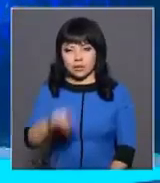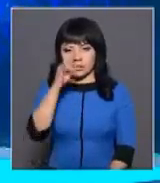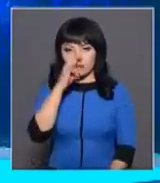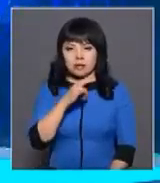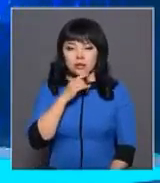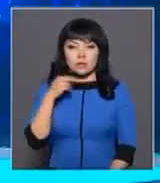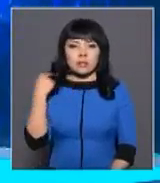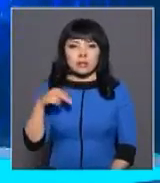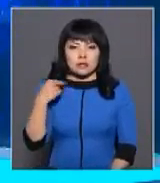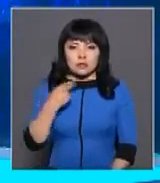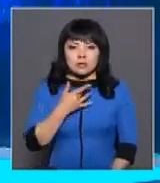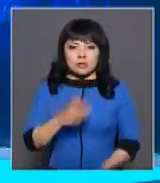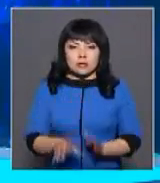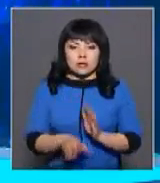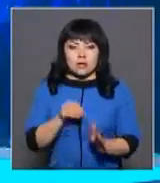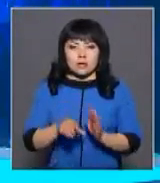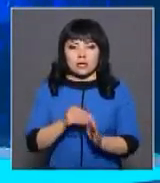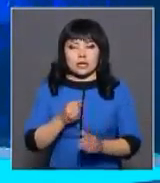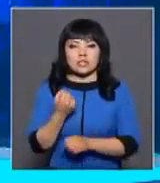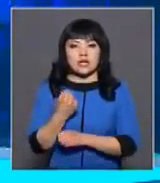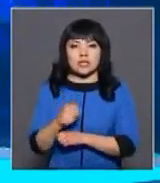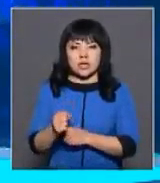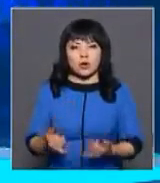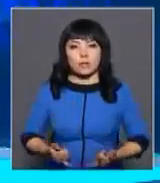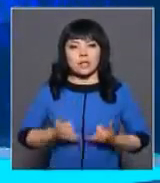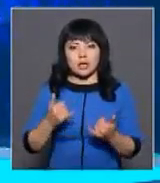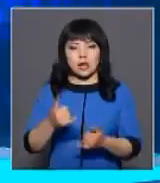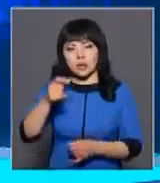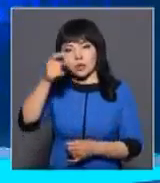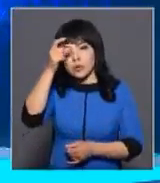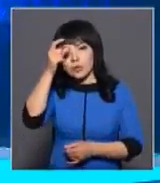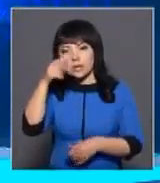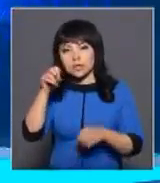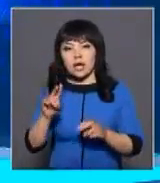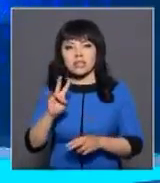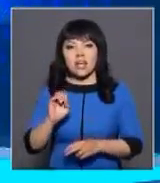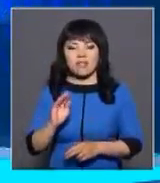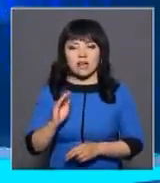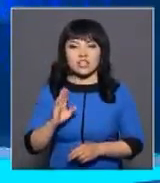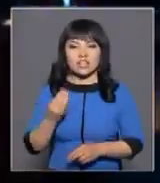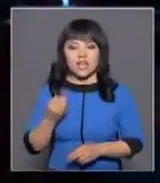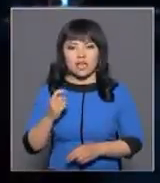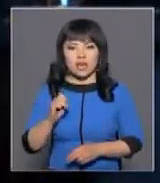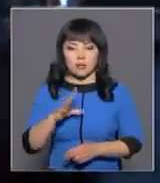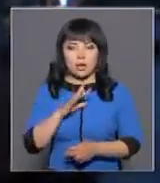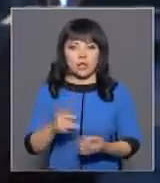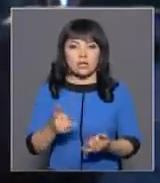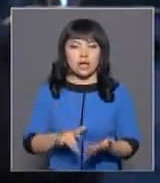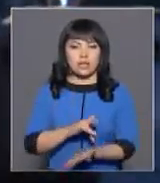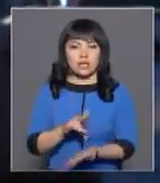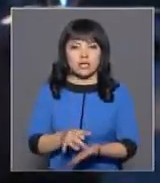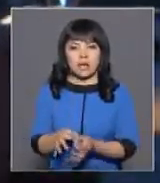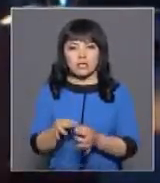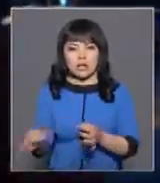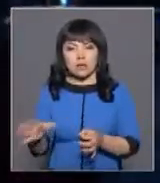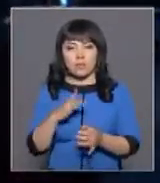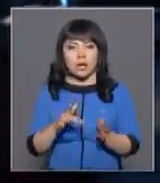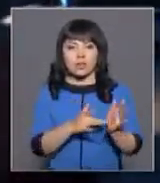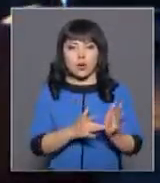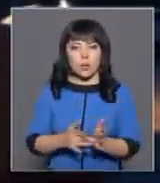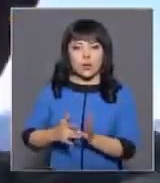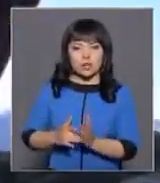Қазақстан президентінің сайлаудағы жеңісі құрметіне Түркияның Невшехир провинциясындағы әлемге әйгілі Каппадокия туристік